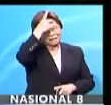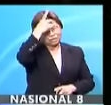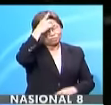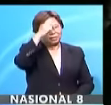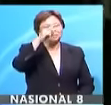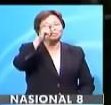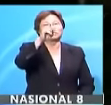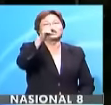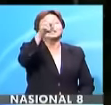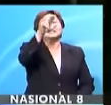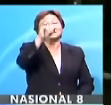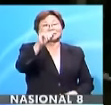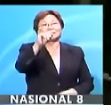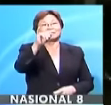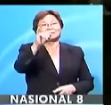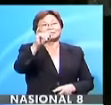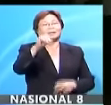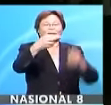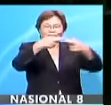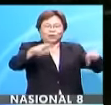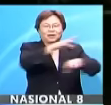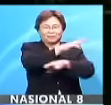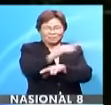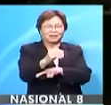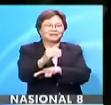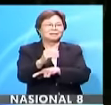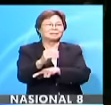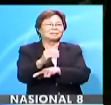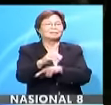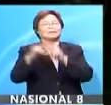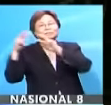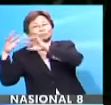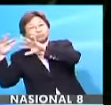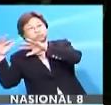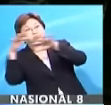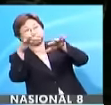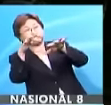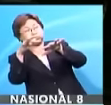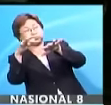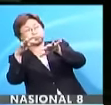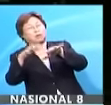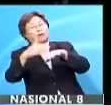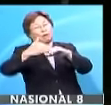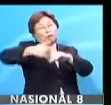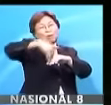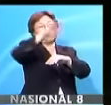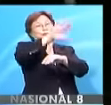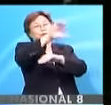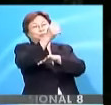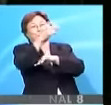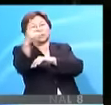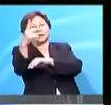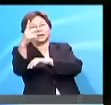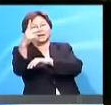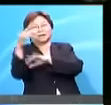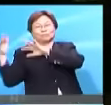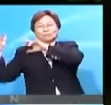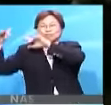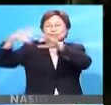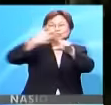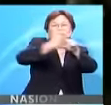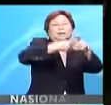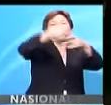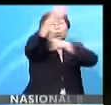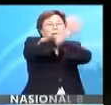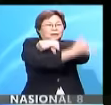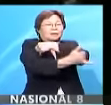Datuk Seri Nazri Muhammad Nazri Aziz, dan bakal disaksikan sendiri oleh seramai lebih daripada 10,000 pengunjung dari